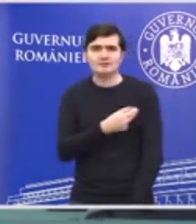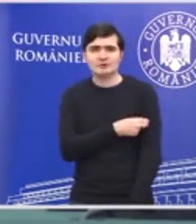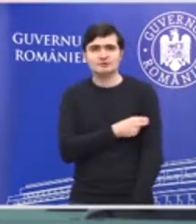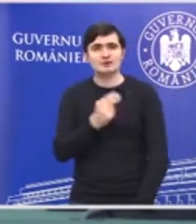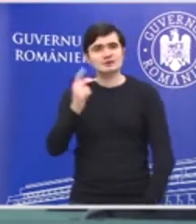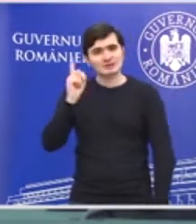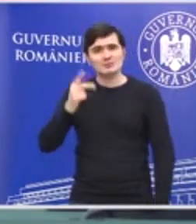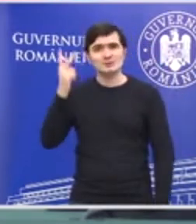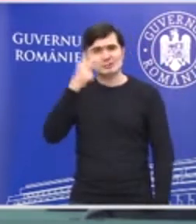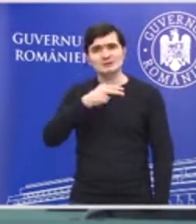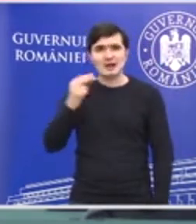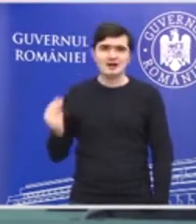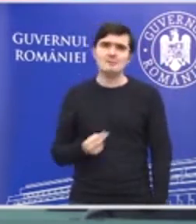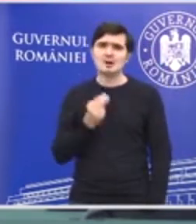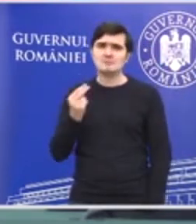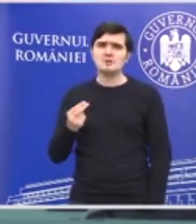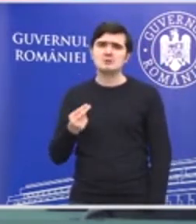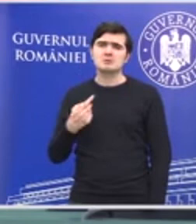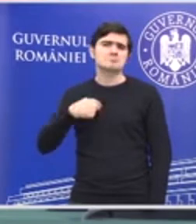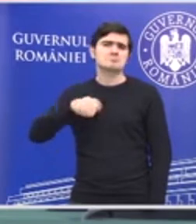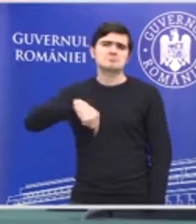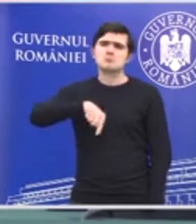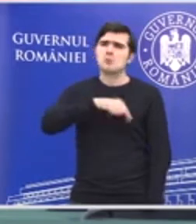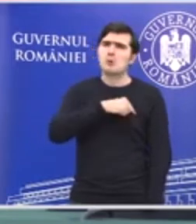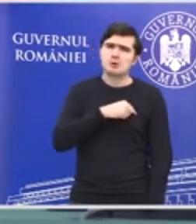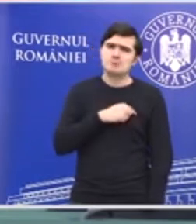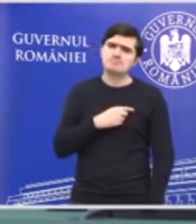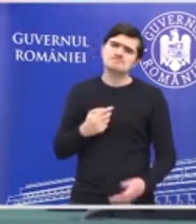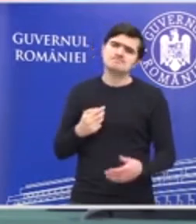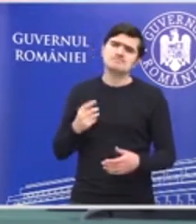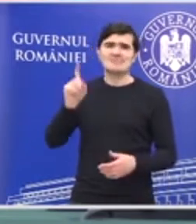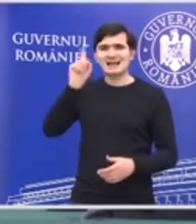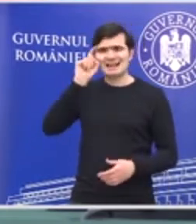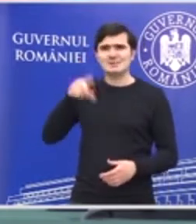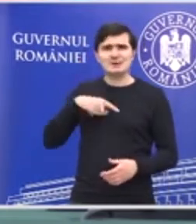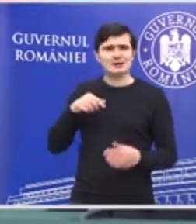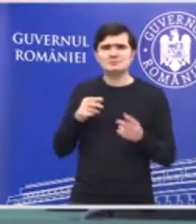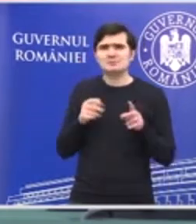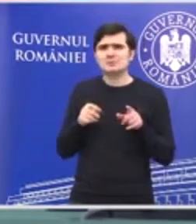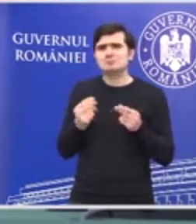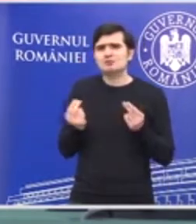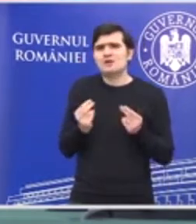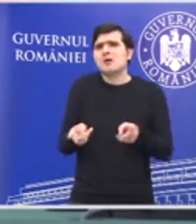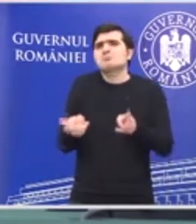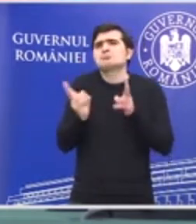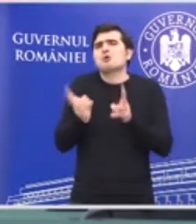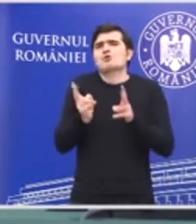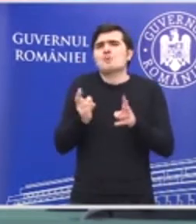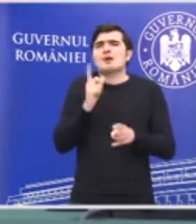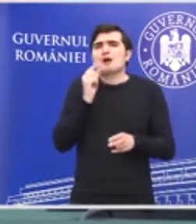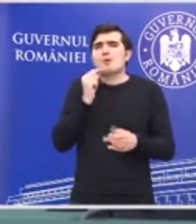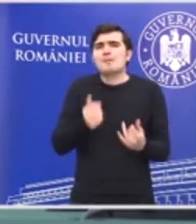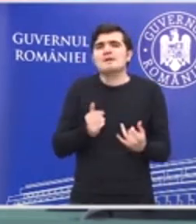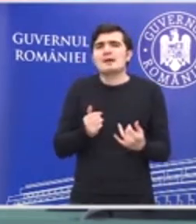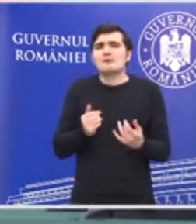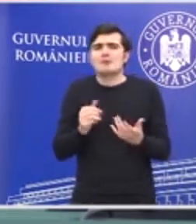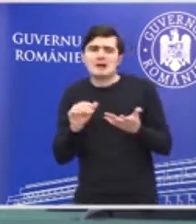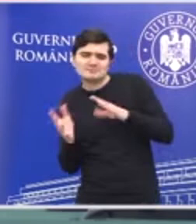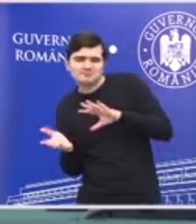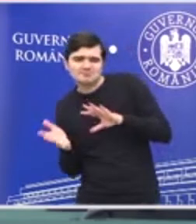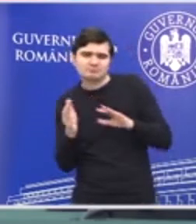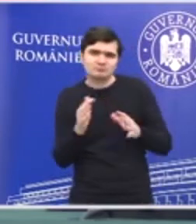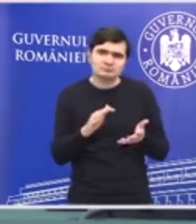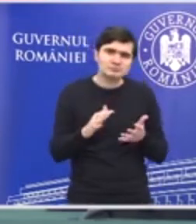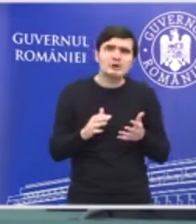vaccineze. Apreciem absolut firească și legitimă ezitarea oamenilor la acest moment. Este nevoie de mai